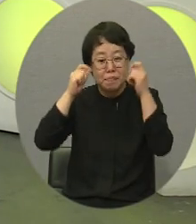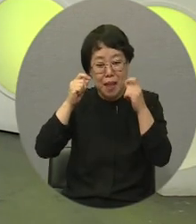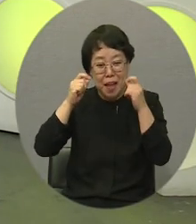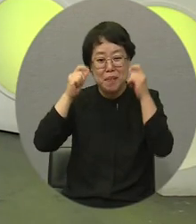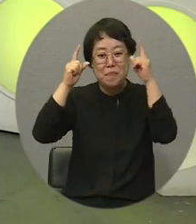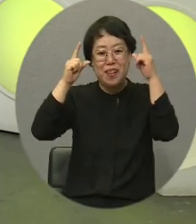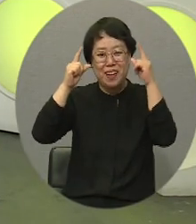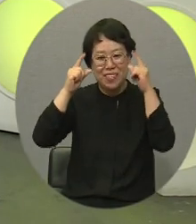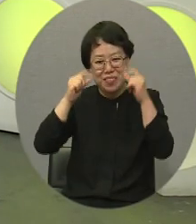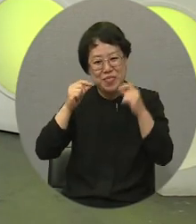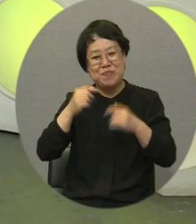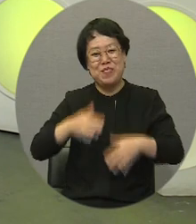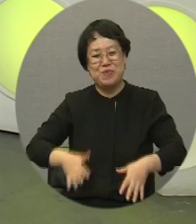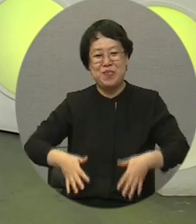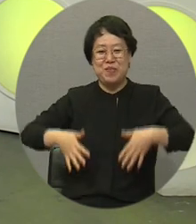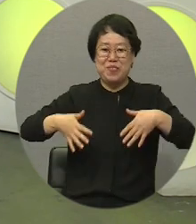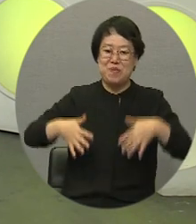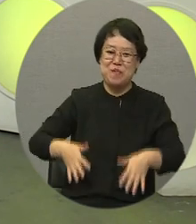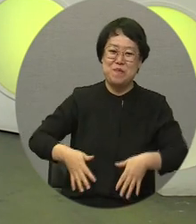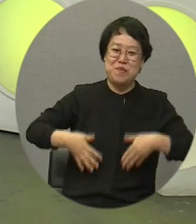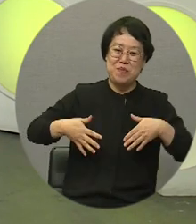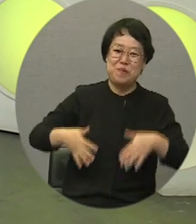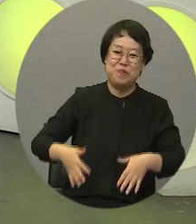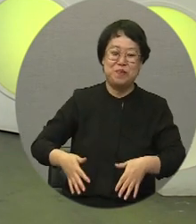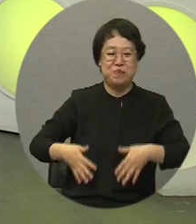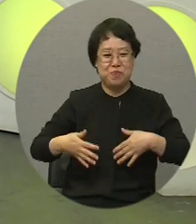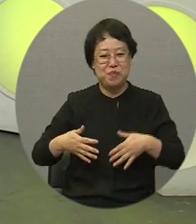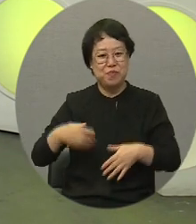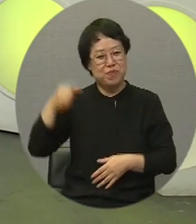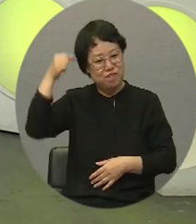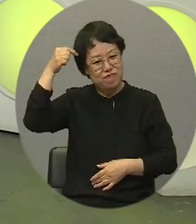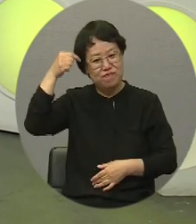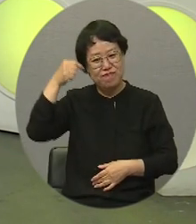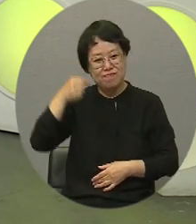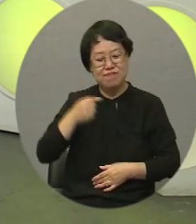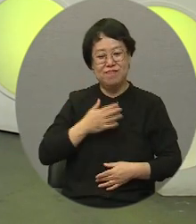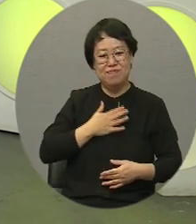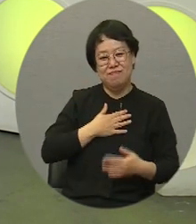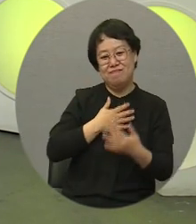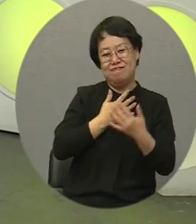윙크하는 봄봄 봄봄봄봄 가슴은